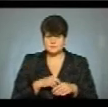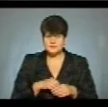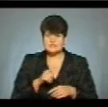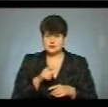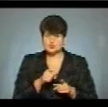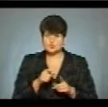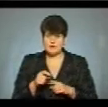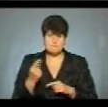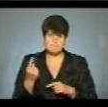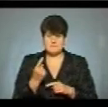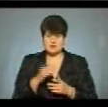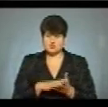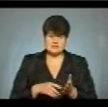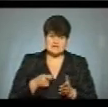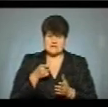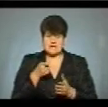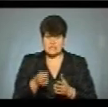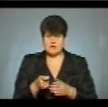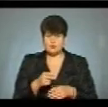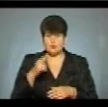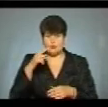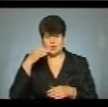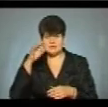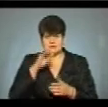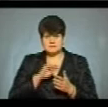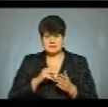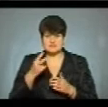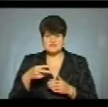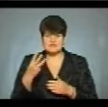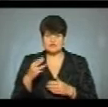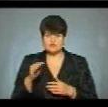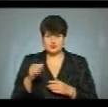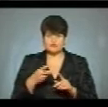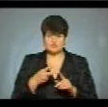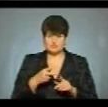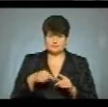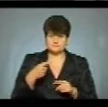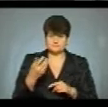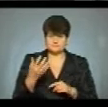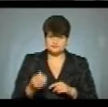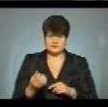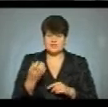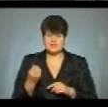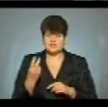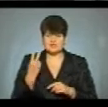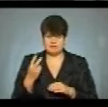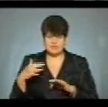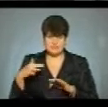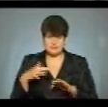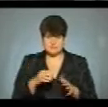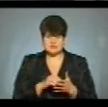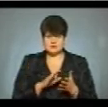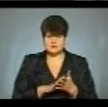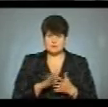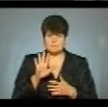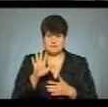За його словами, першу заяву про грабіж до поліцейських написали 23 жовтня, другу – наступного дня. Ще два напади правоохоронця